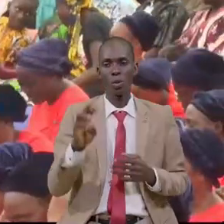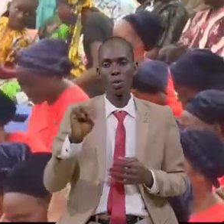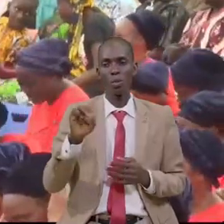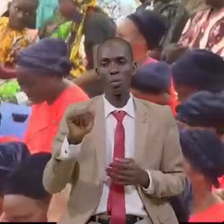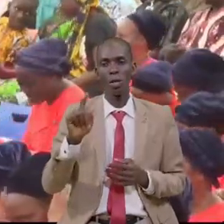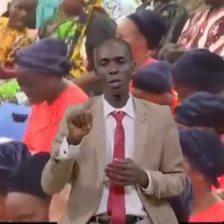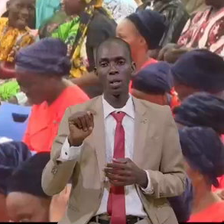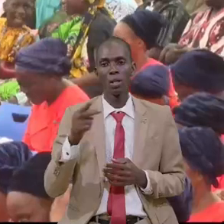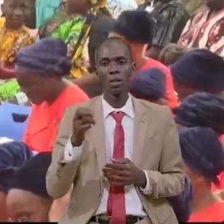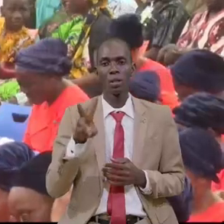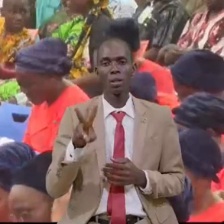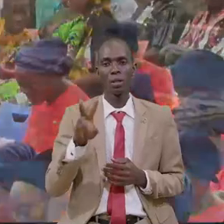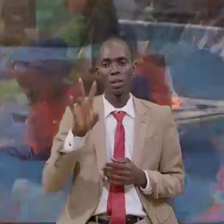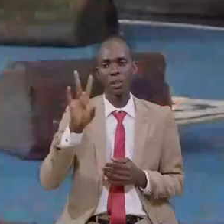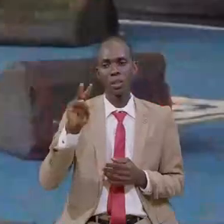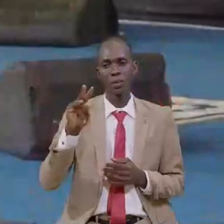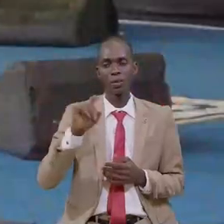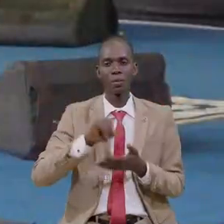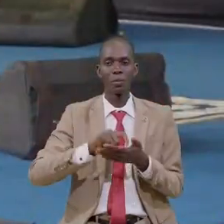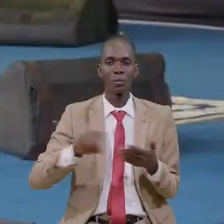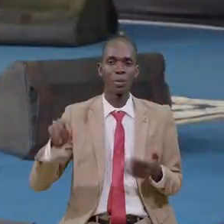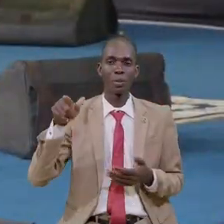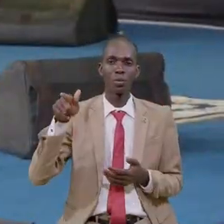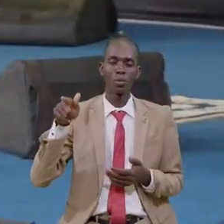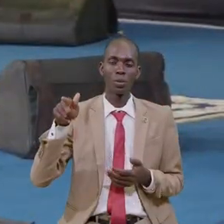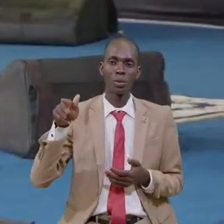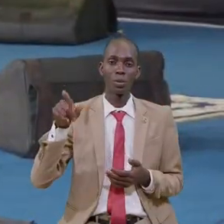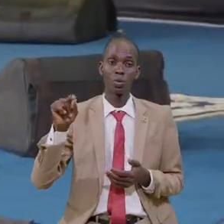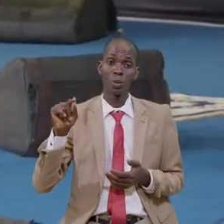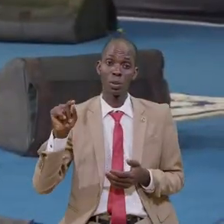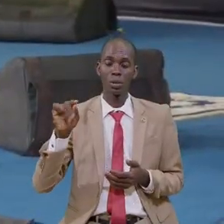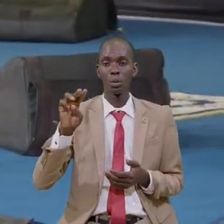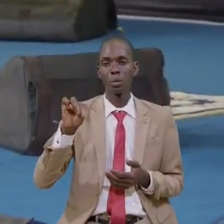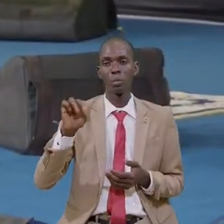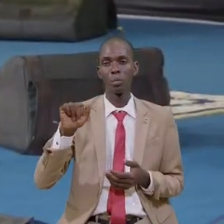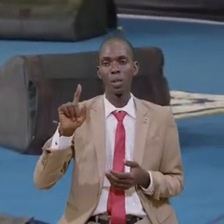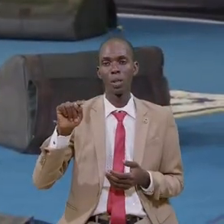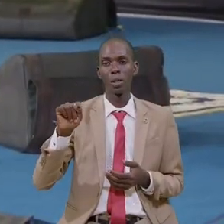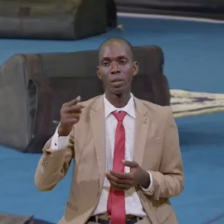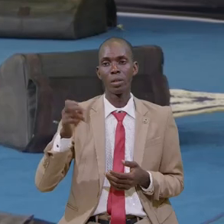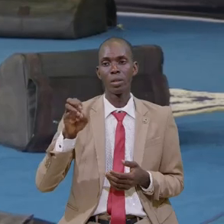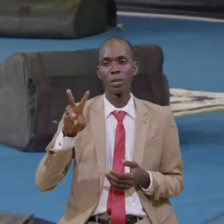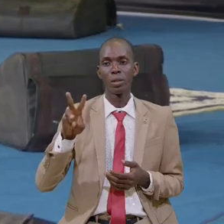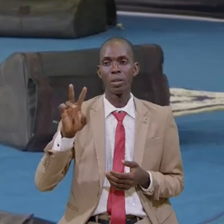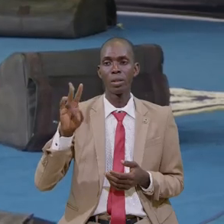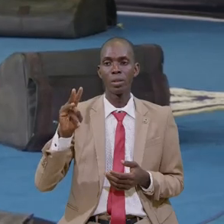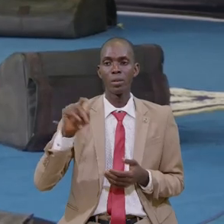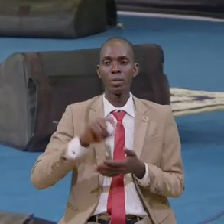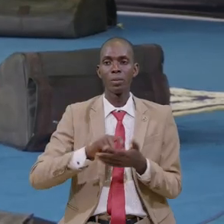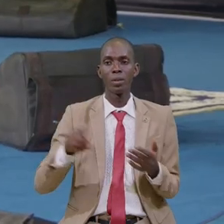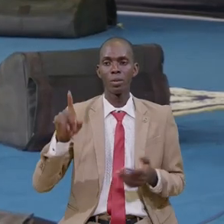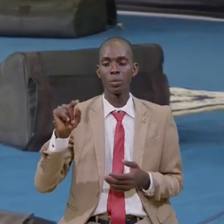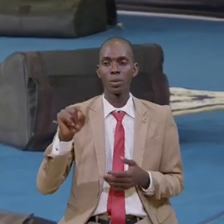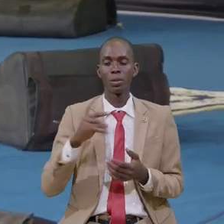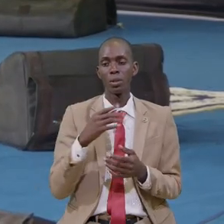17, je vous lis le verset 20. En Matthieu 17, verset 20,